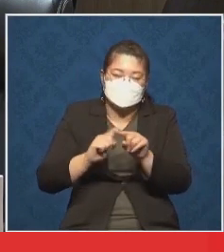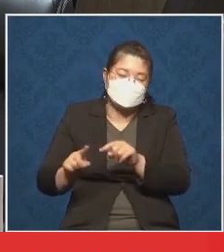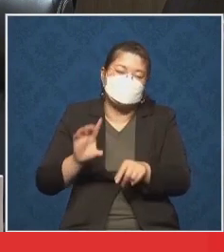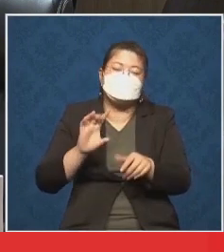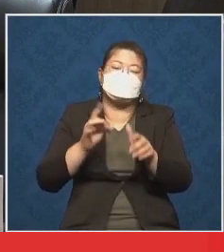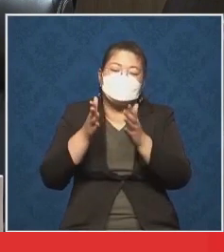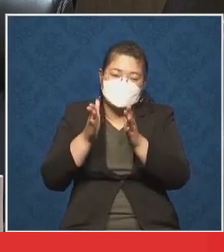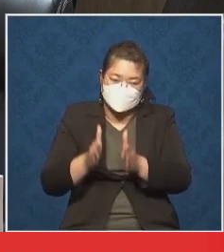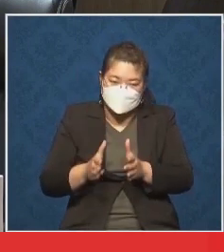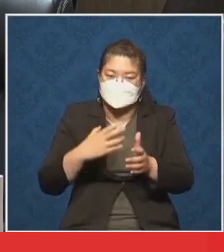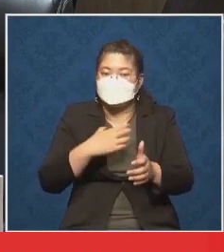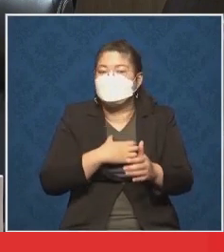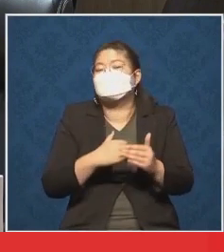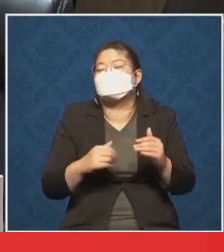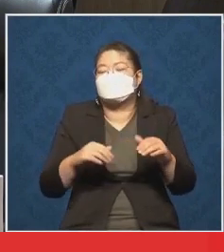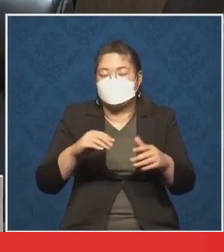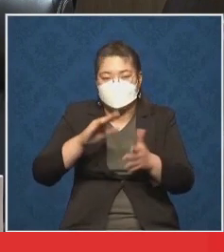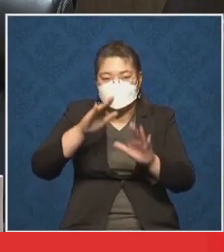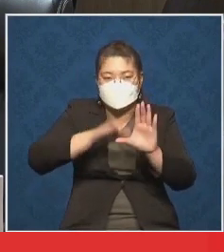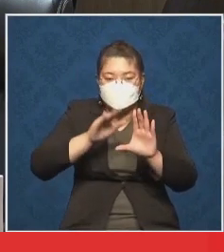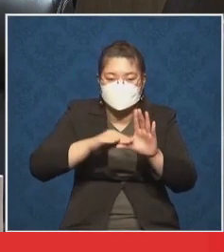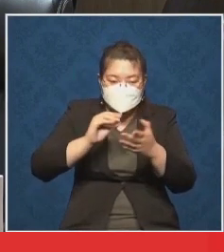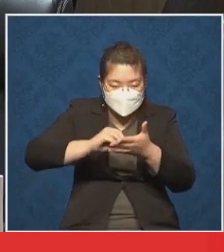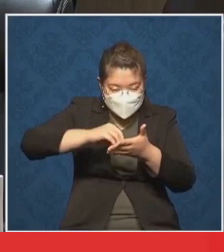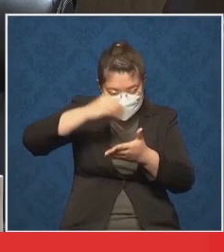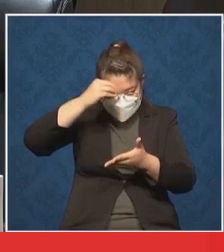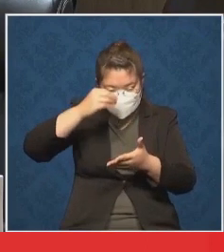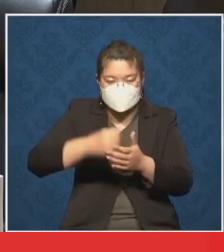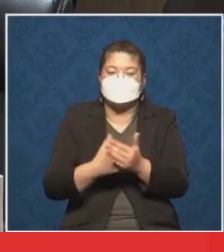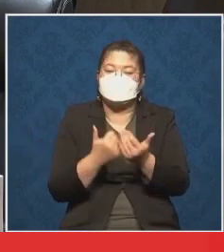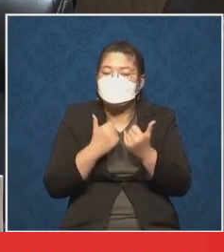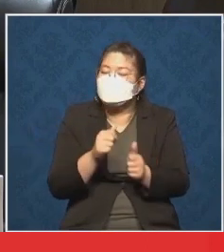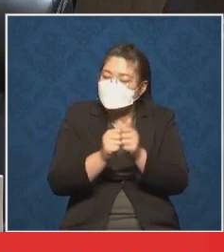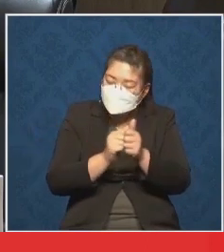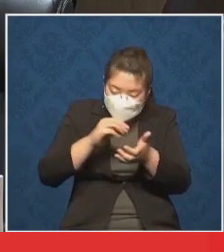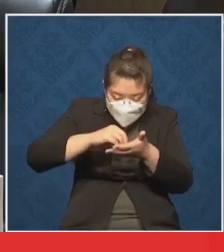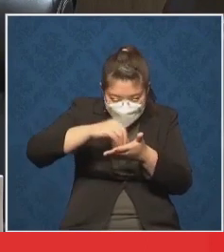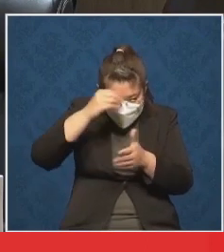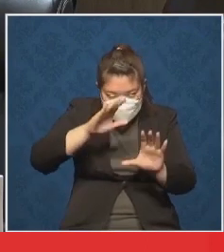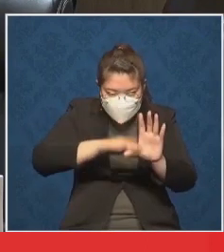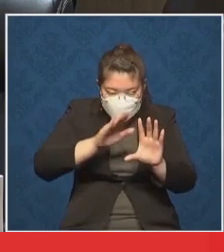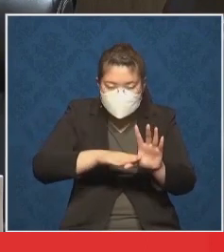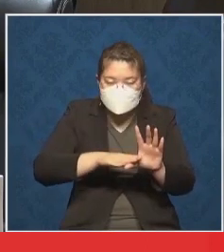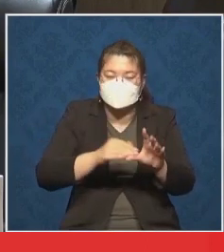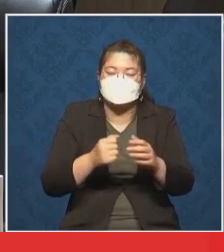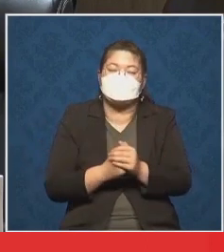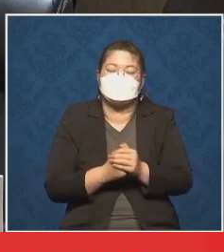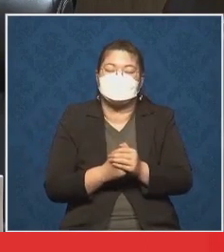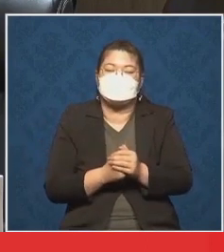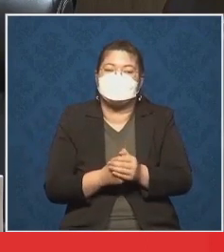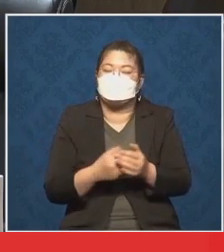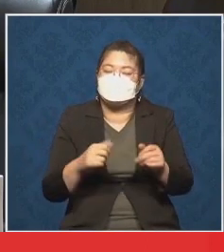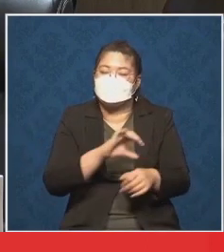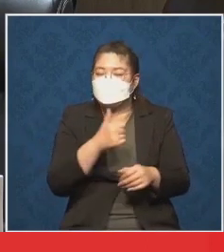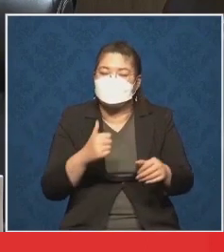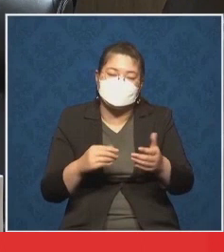เนี่ยอยากให้มีสิทธิ์ที่จะได้เรียนมากขึ้นวันนี้ก็แย่งกันเรียนนะครับก็ไม่มีโอกาสก็รอไปนะครับบางทีก็ไม่มีโอกาสเล